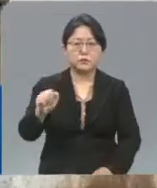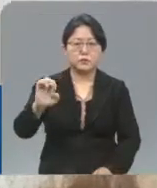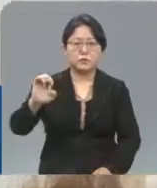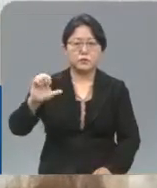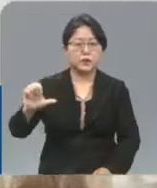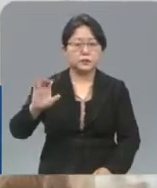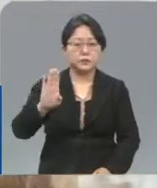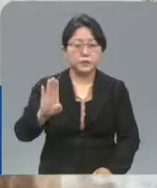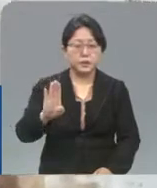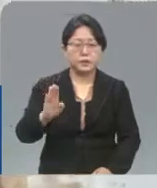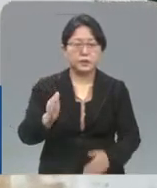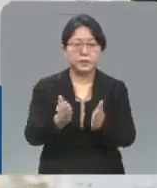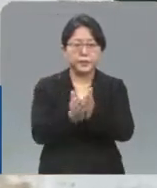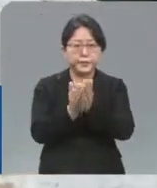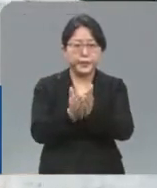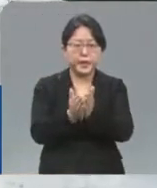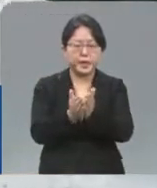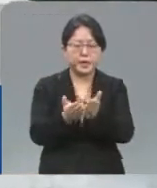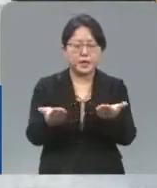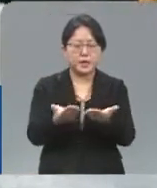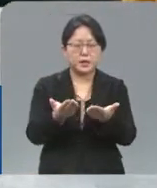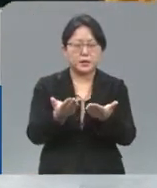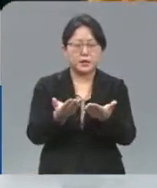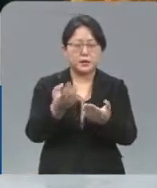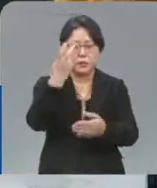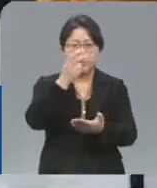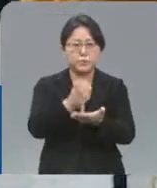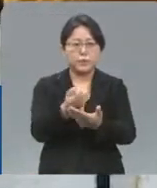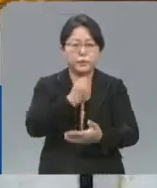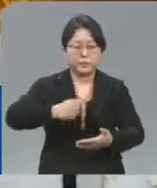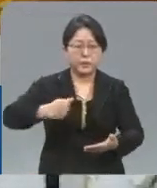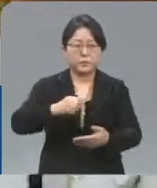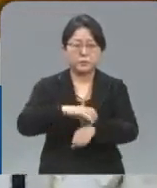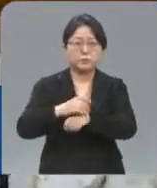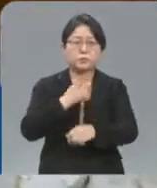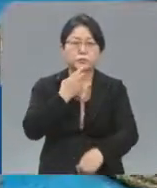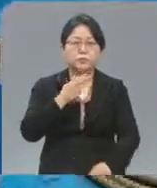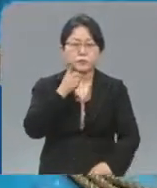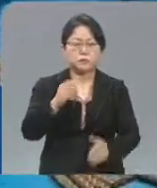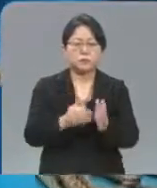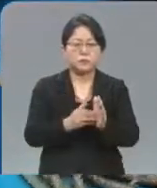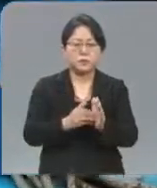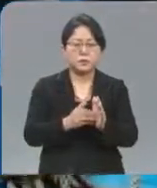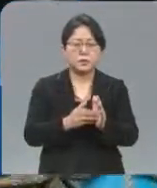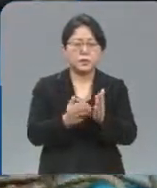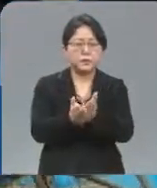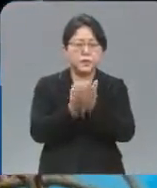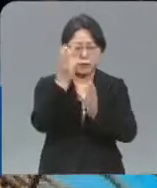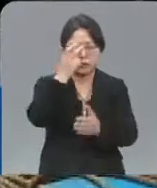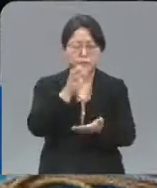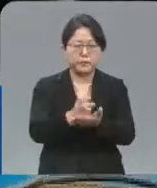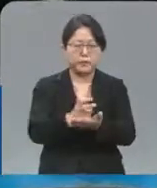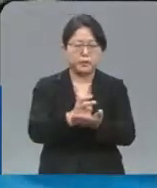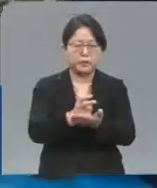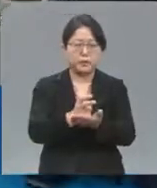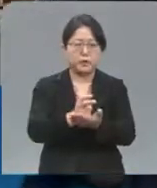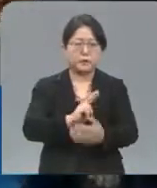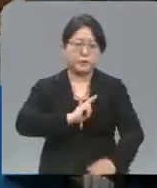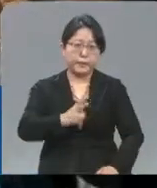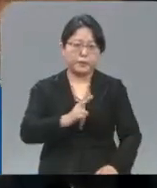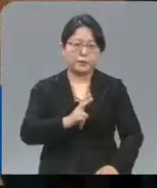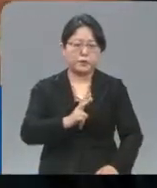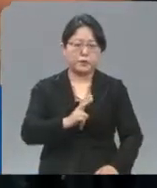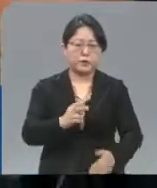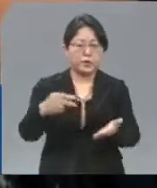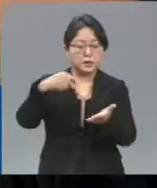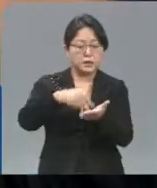55살 B씨를 선박직원법 위반 혐의로 불구속 입건했습니다. 선박직원법상 해기사 면허 취득 등 승무